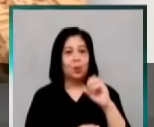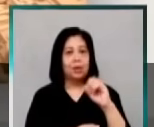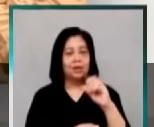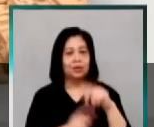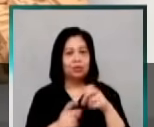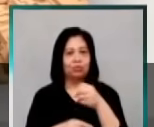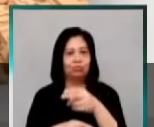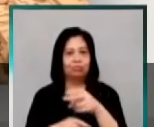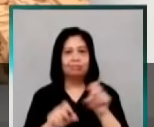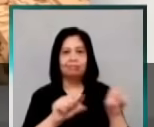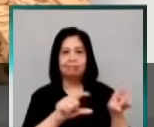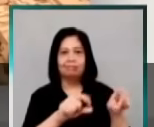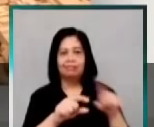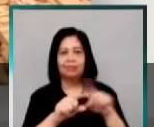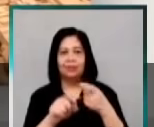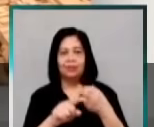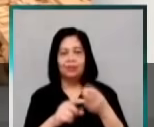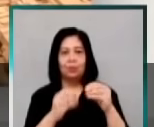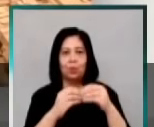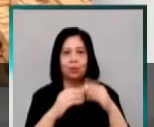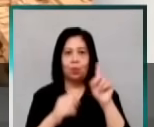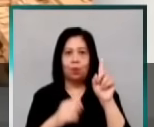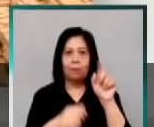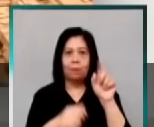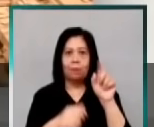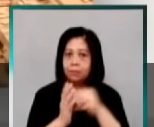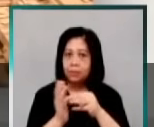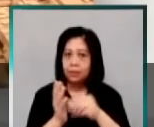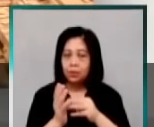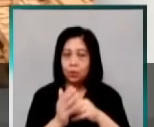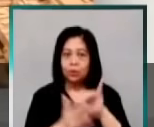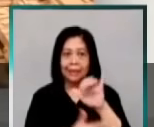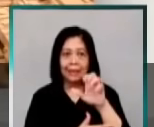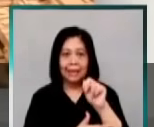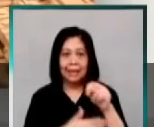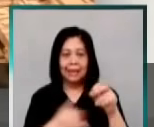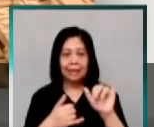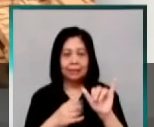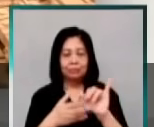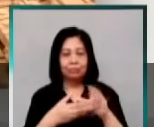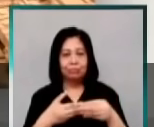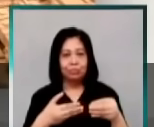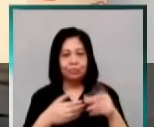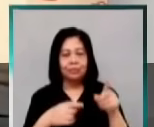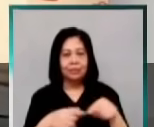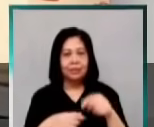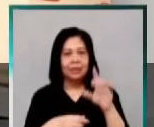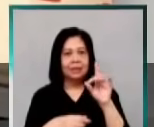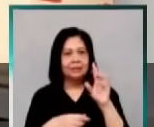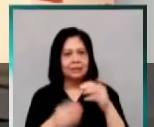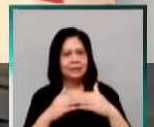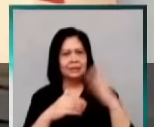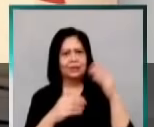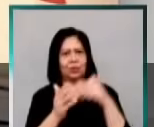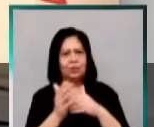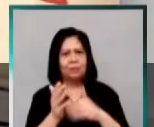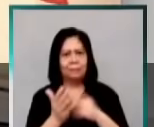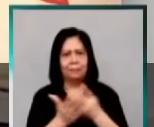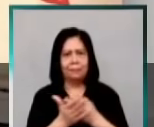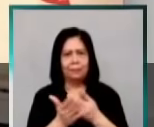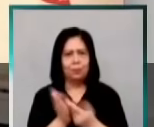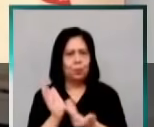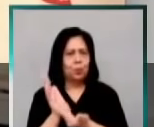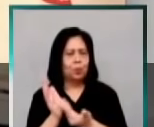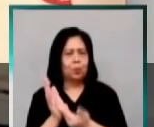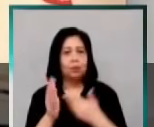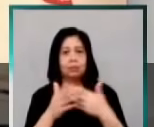ng hanggang mahigit 1.5 million yen o mahigit 680,000 pesos. Patunay na kahit ang mga